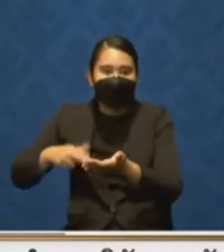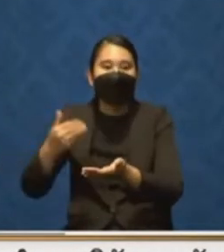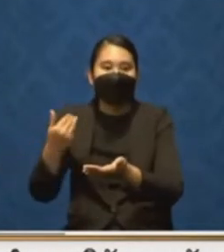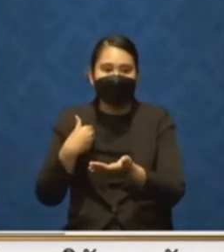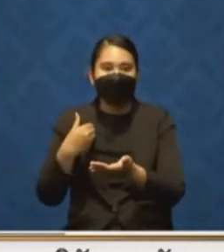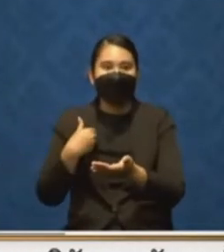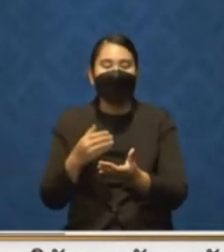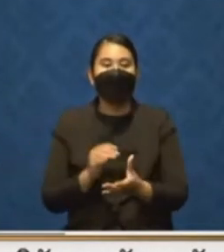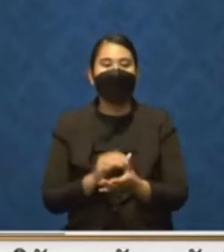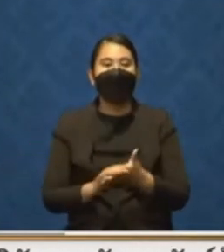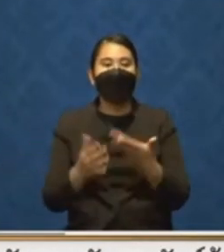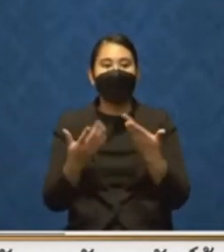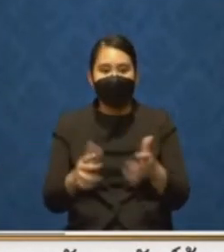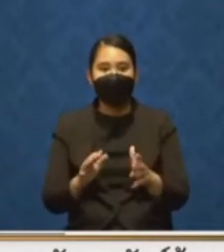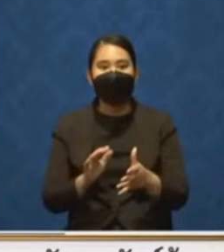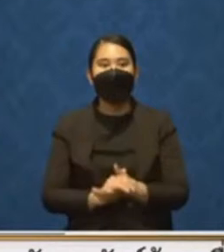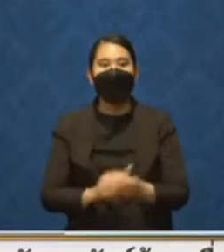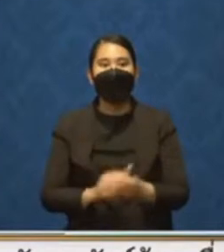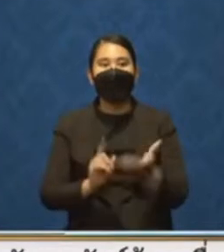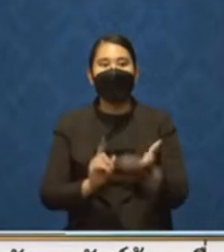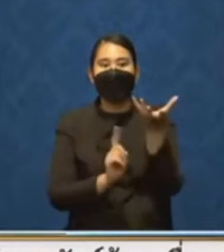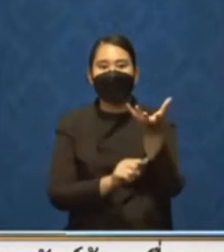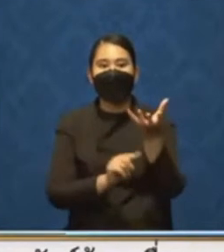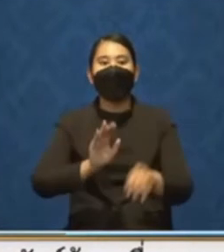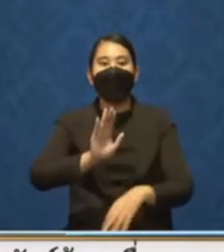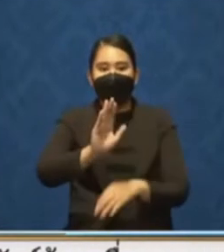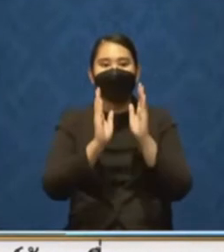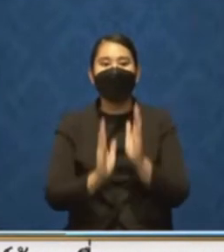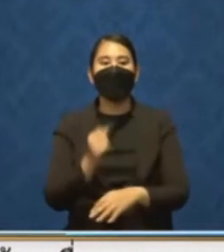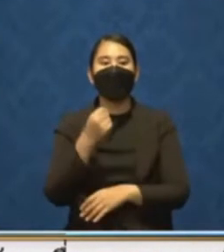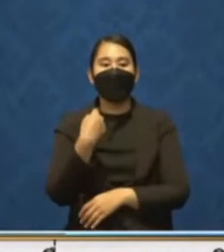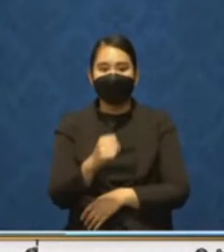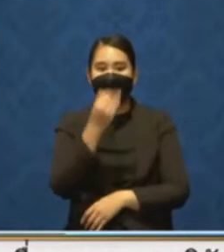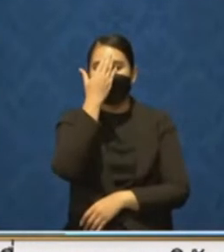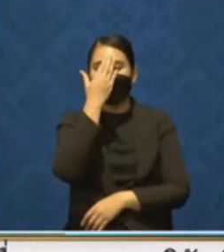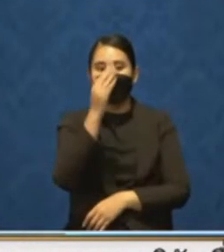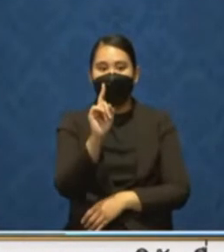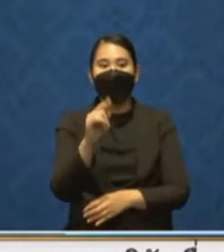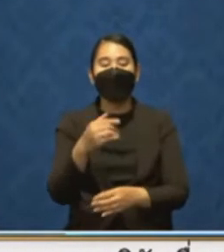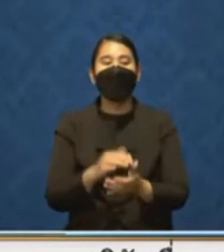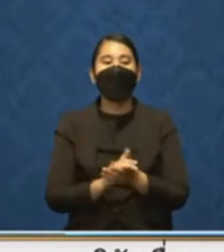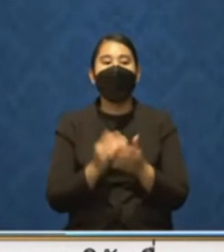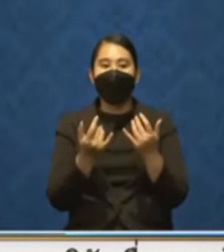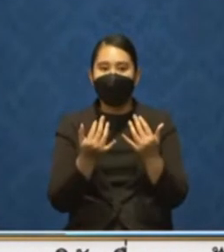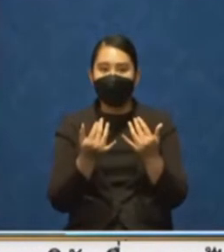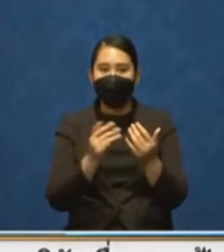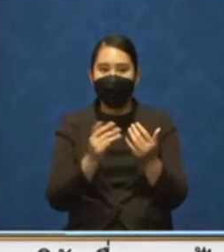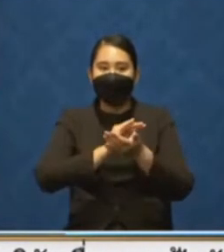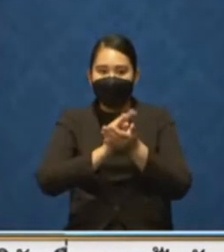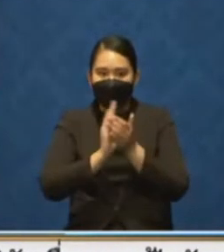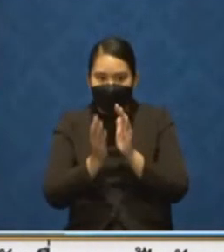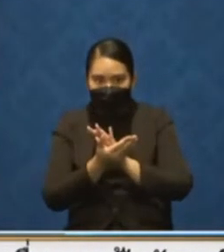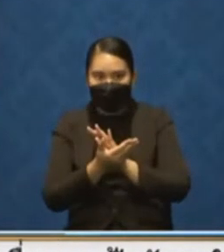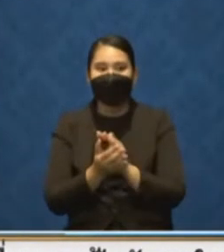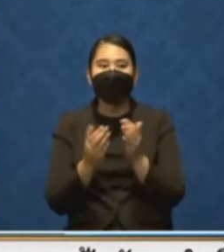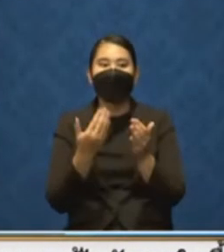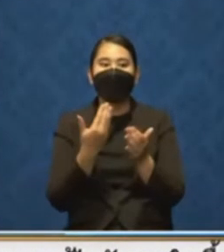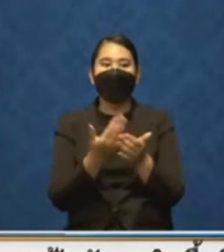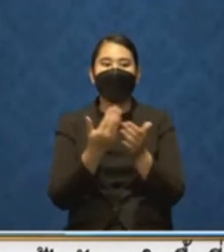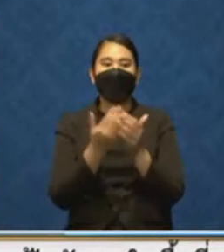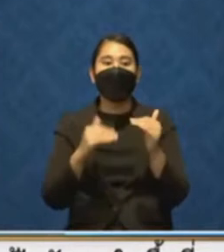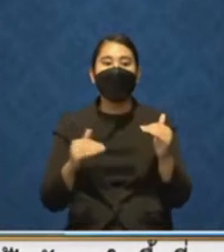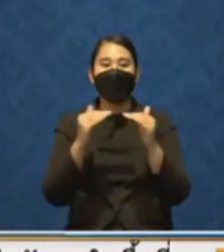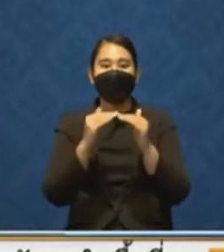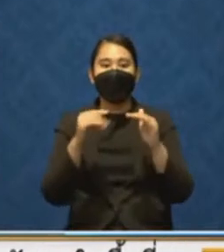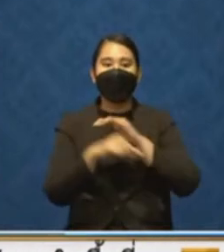อาตีตราห้ามใช้ตาชั่งสิปรายเพราะต้องปรับแก้ไขจนกว่าจะเป็นธรรมแล้วก็ไม่โกง